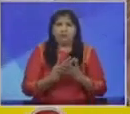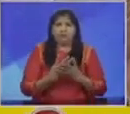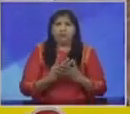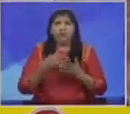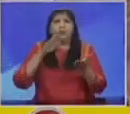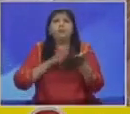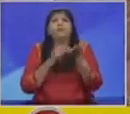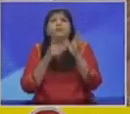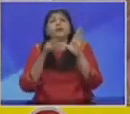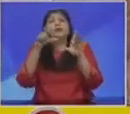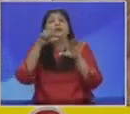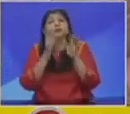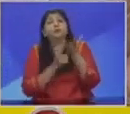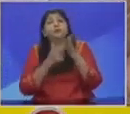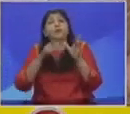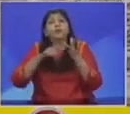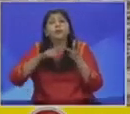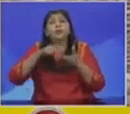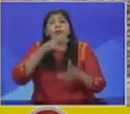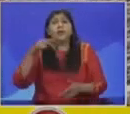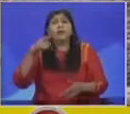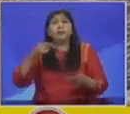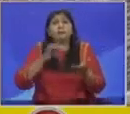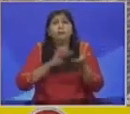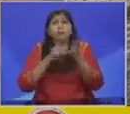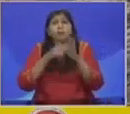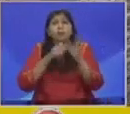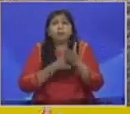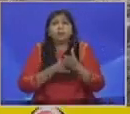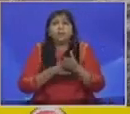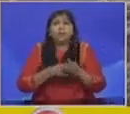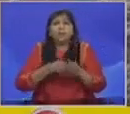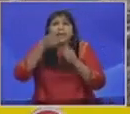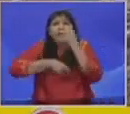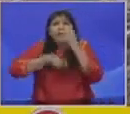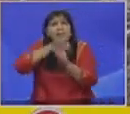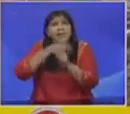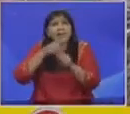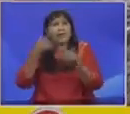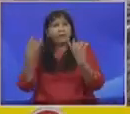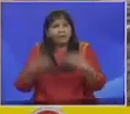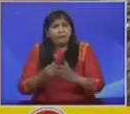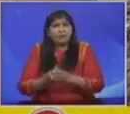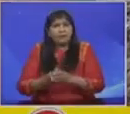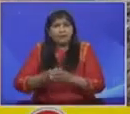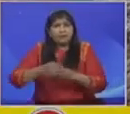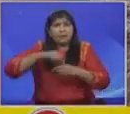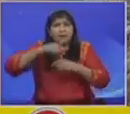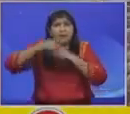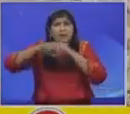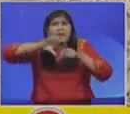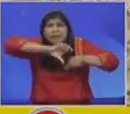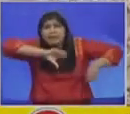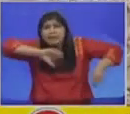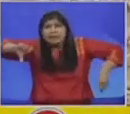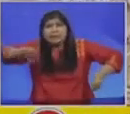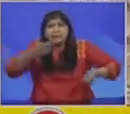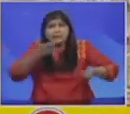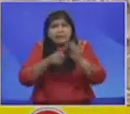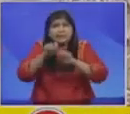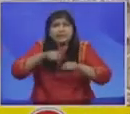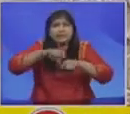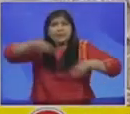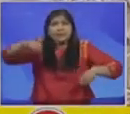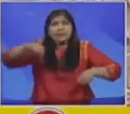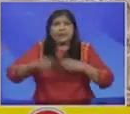मदुरई के मुरुगेसन जी ने केले के वेस्ट से रस्सी बनाने की एक मशीन बनाई है। मुरुगेसन जी